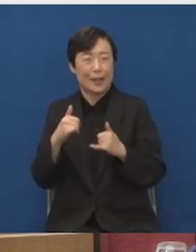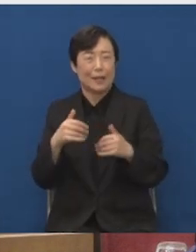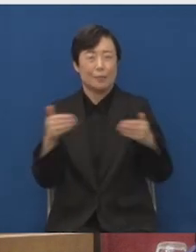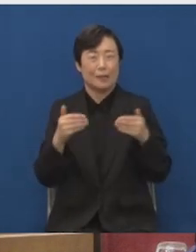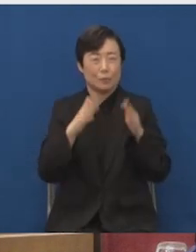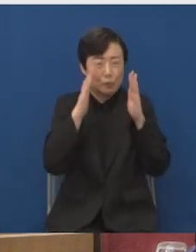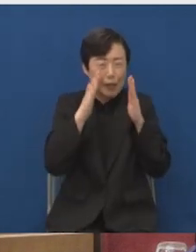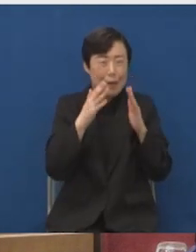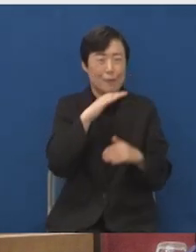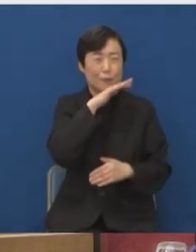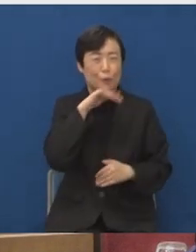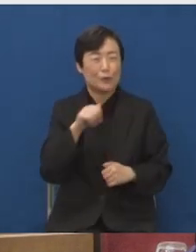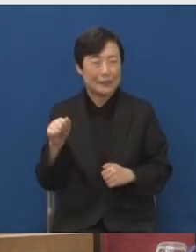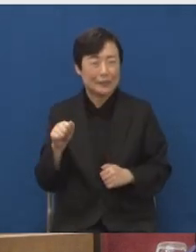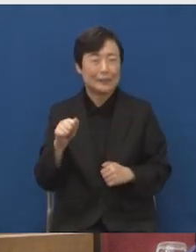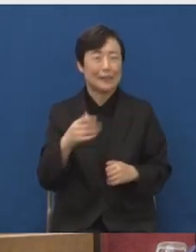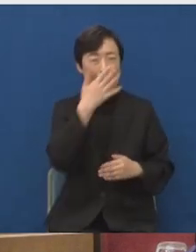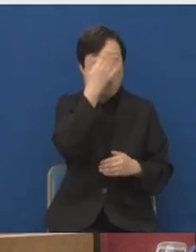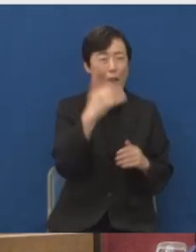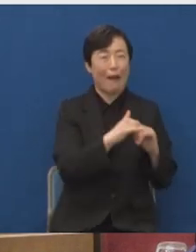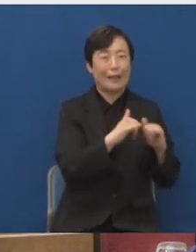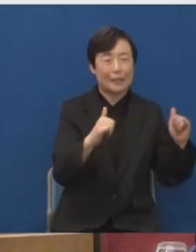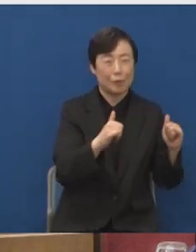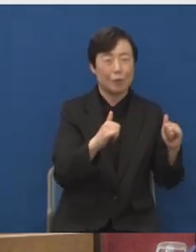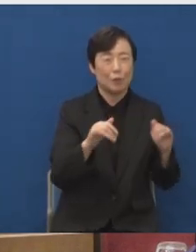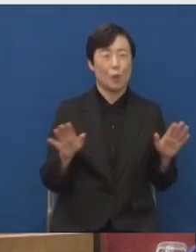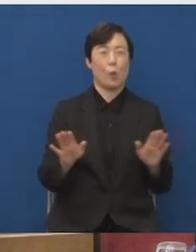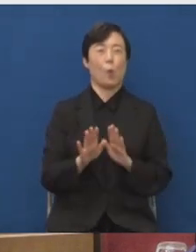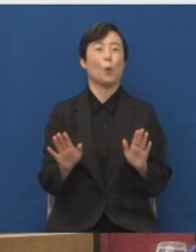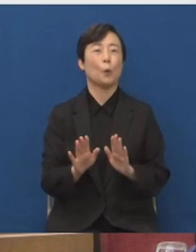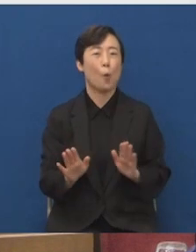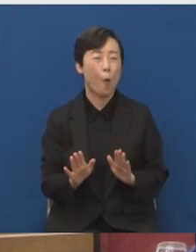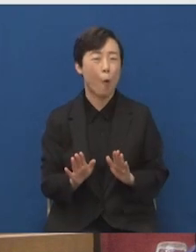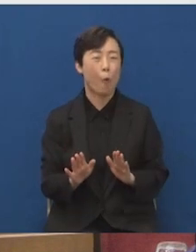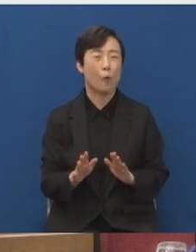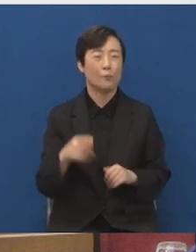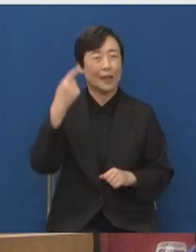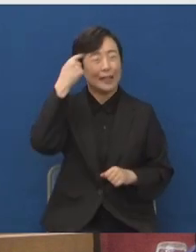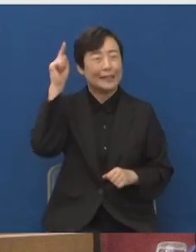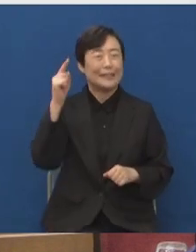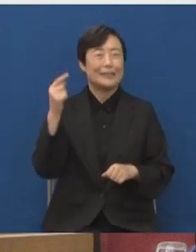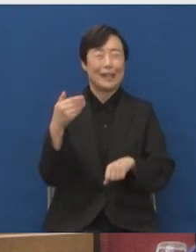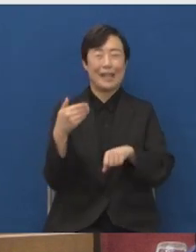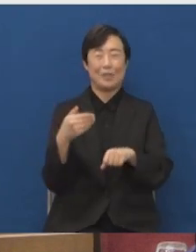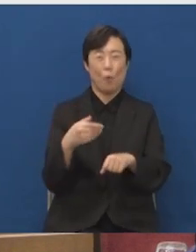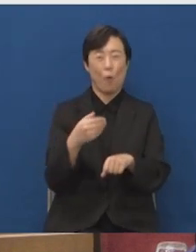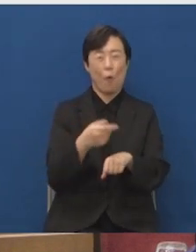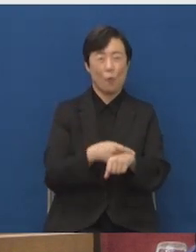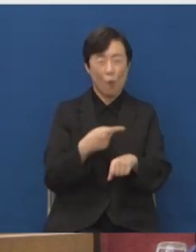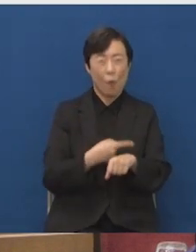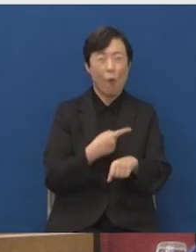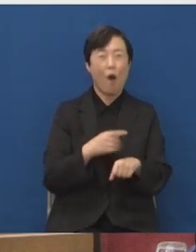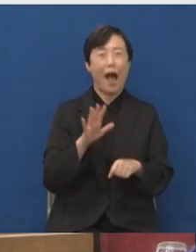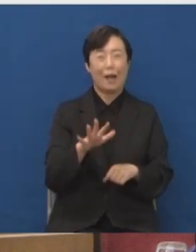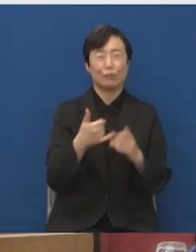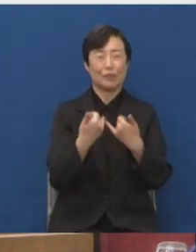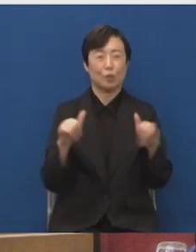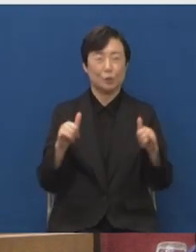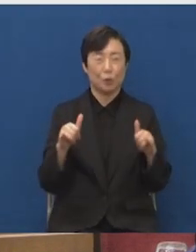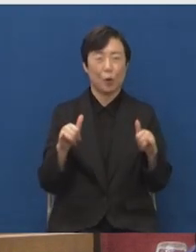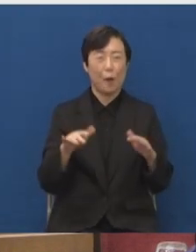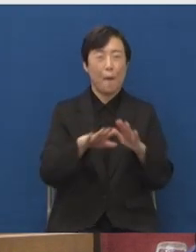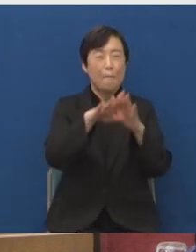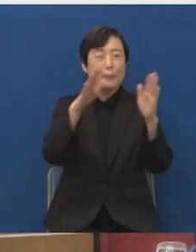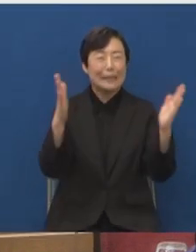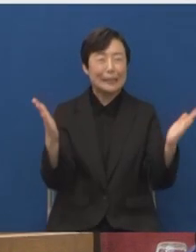い方、未来を担う子どもたち、さらには多彩な才能を持つクリエイティブな方々まで、 すべての方々が